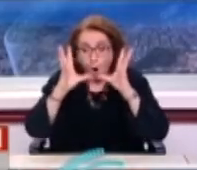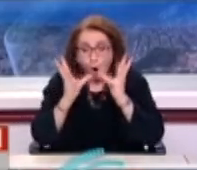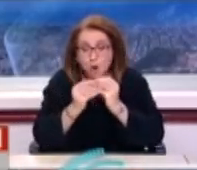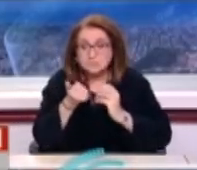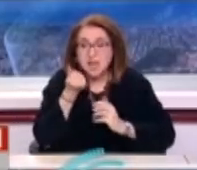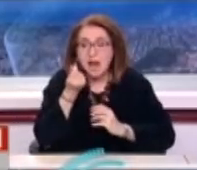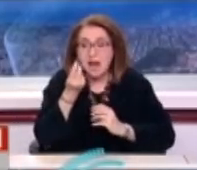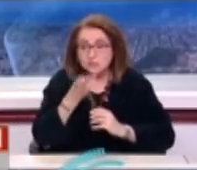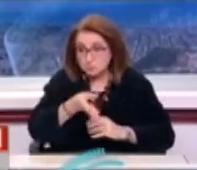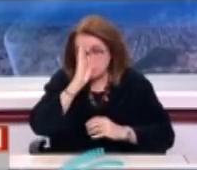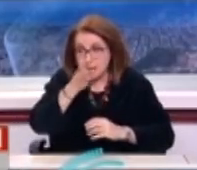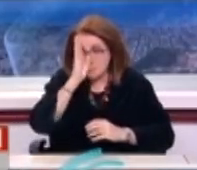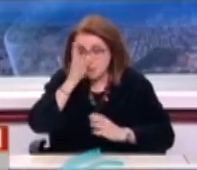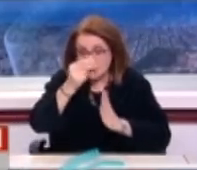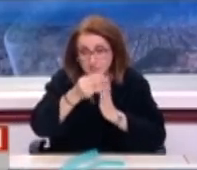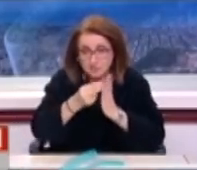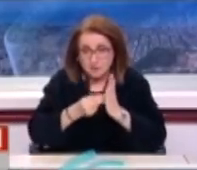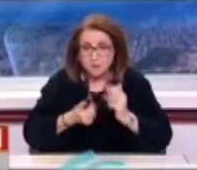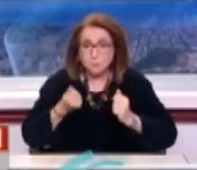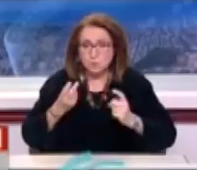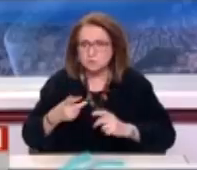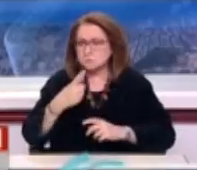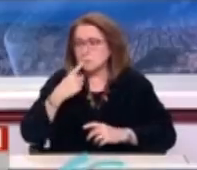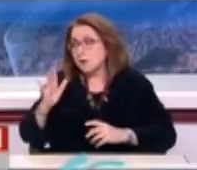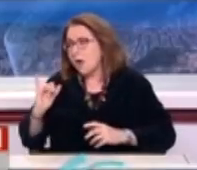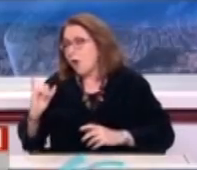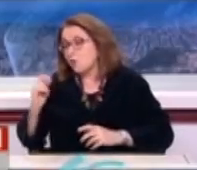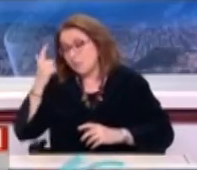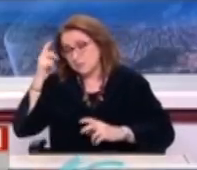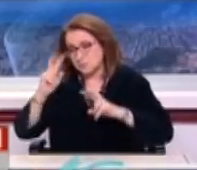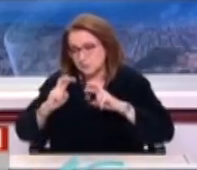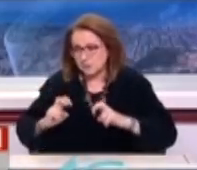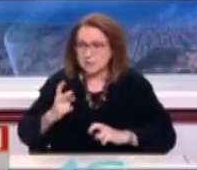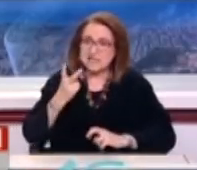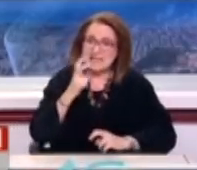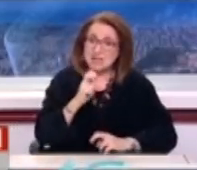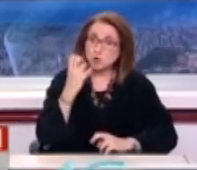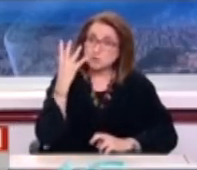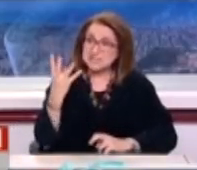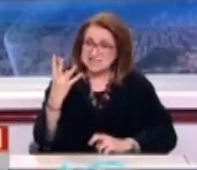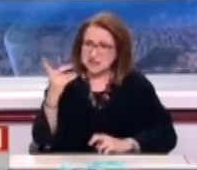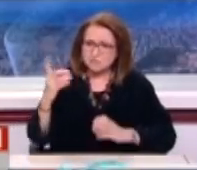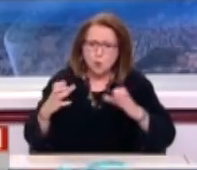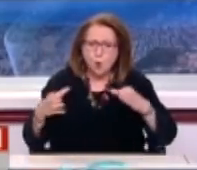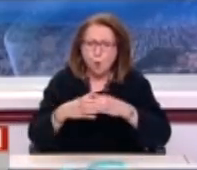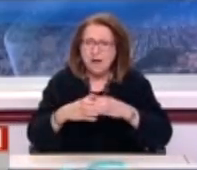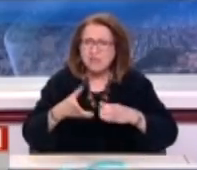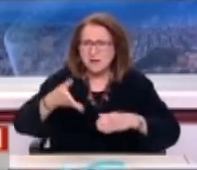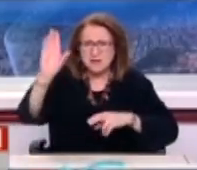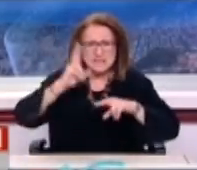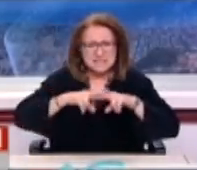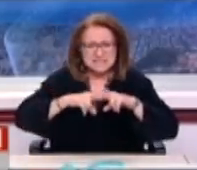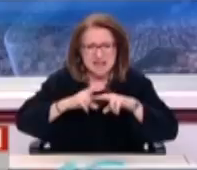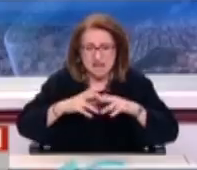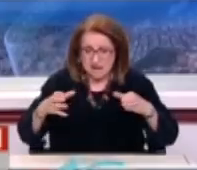επιβεβαιωμένων κρουσμάτων. Ποιο είναι, ο αριθμός δηλαδή. Αυτή τη στιγμή ελέγχονται ακόμα. Έχουμε 24 που έχουν ελεγχθεί από την ομάδα αυτή των εκδρομένων και είναι 21